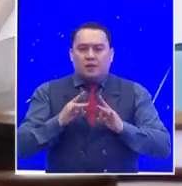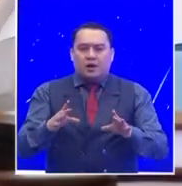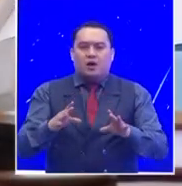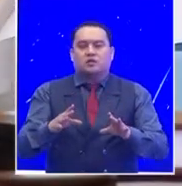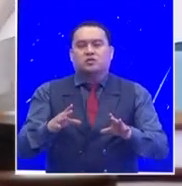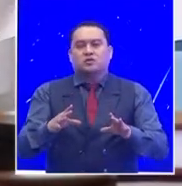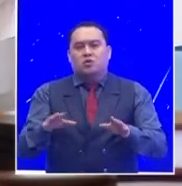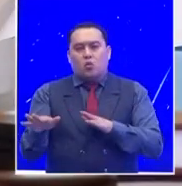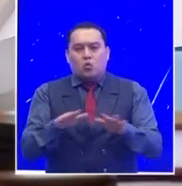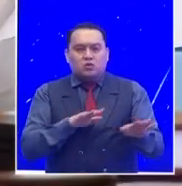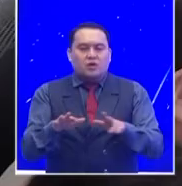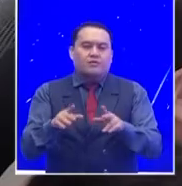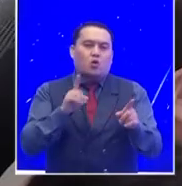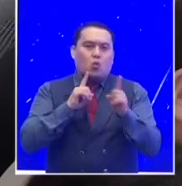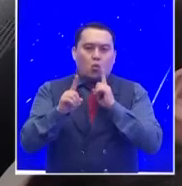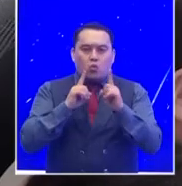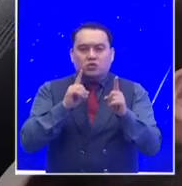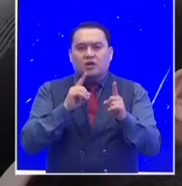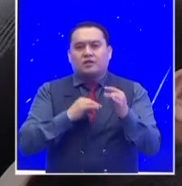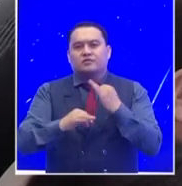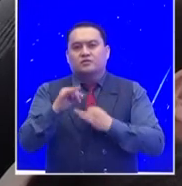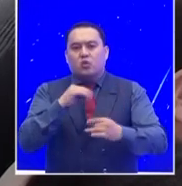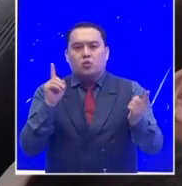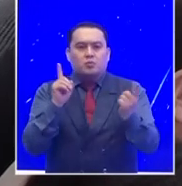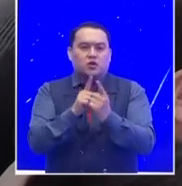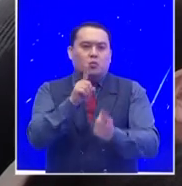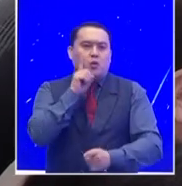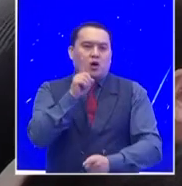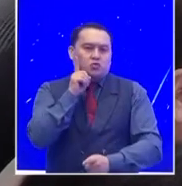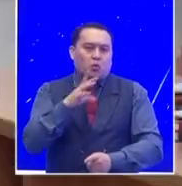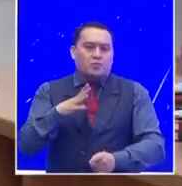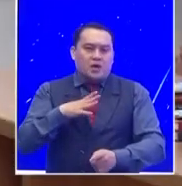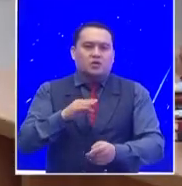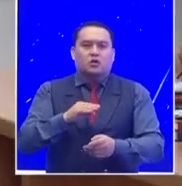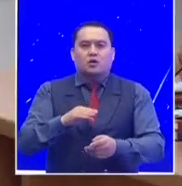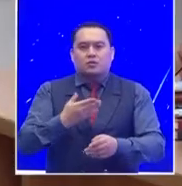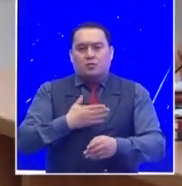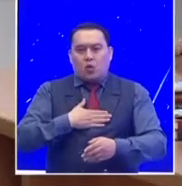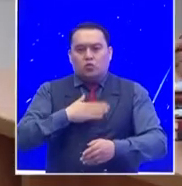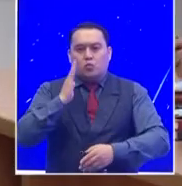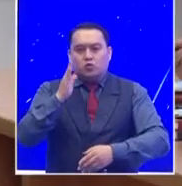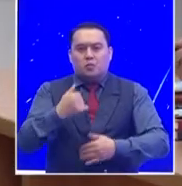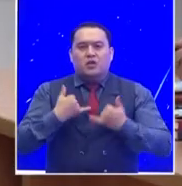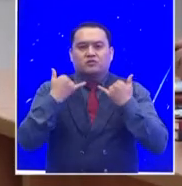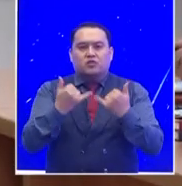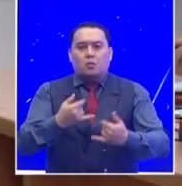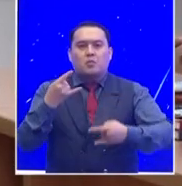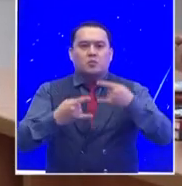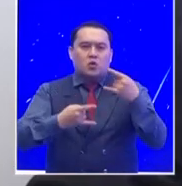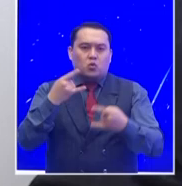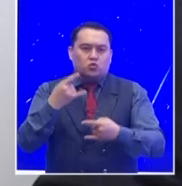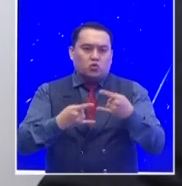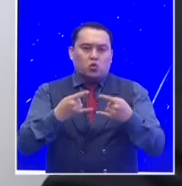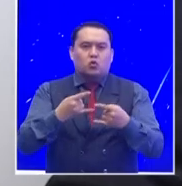Это концерты, круглые столы, конференции и встречи с молодежью. Также в местных СМИ героям Победы будут посвящены